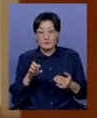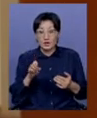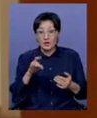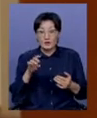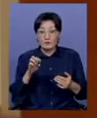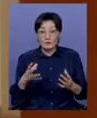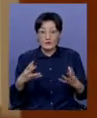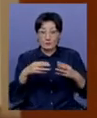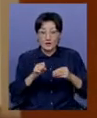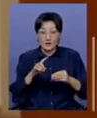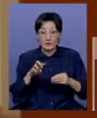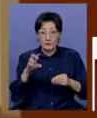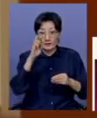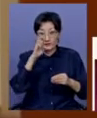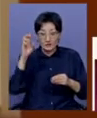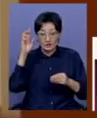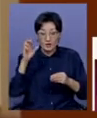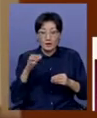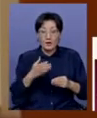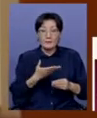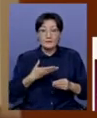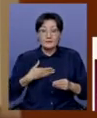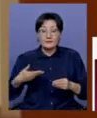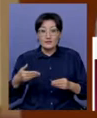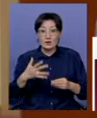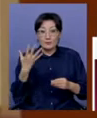Араб Эмиратта біздің 5 азамат